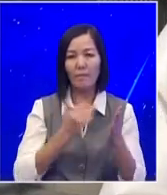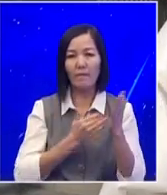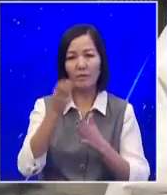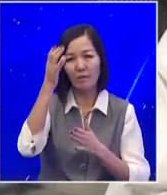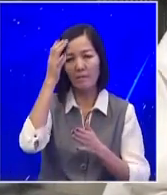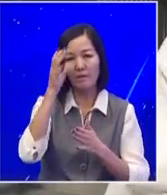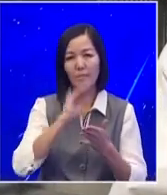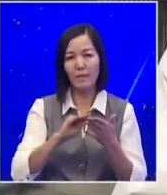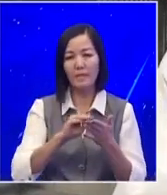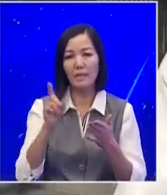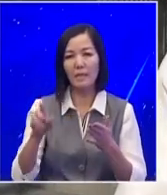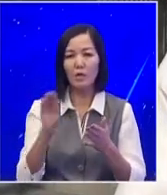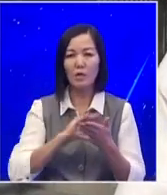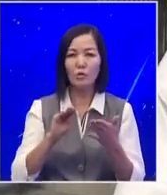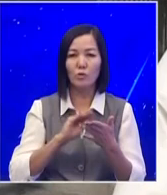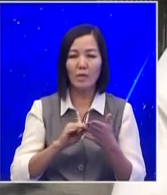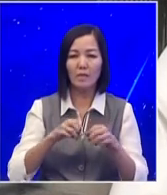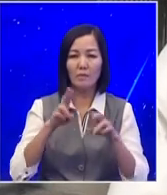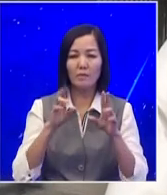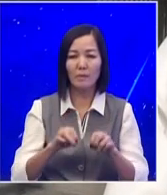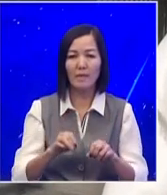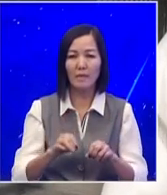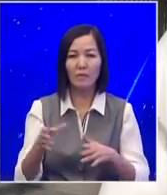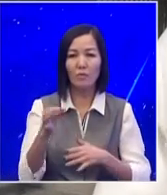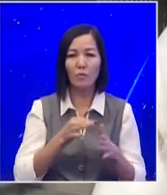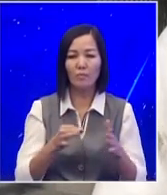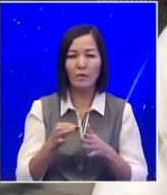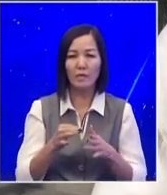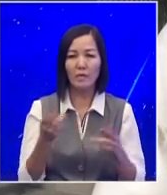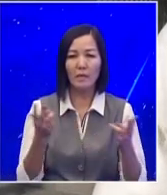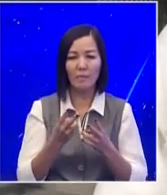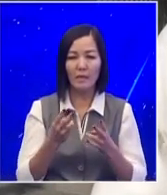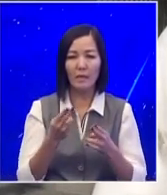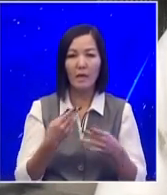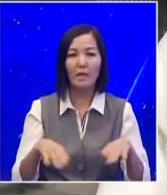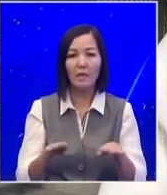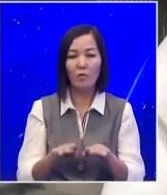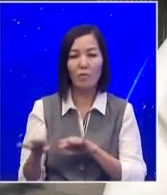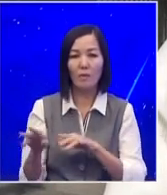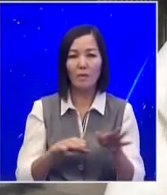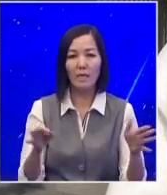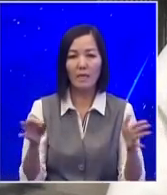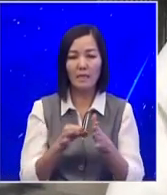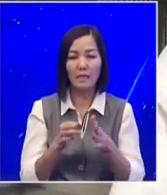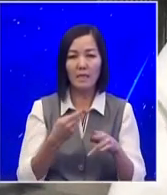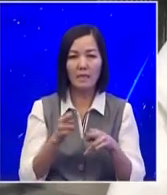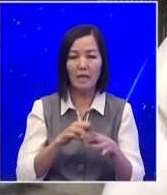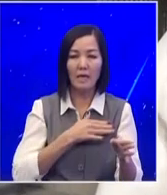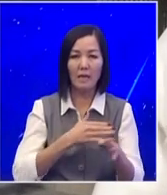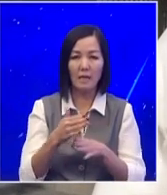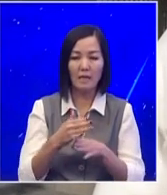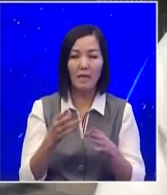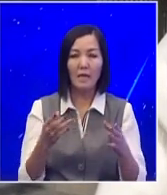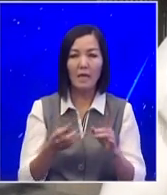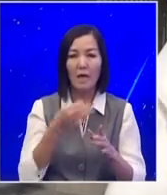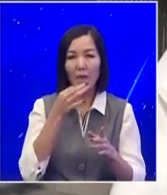квалификацию пресс-секретарей, журналистов и специалистов в области пресс-релиз необходимо. И подобные мероприятия нацелены именно на это. И также